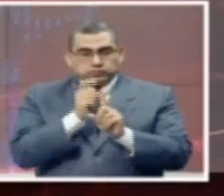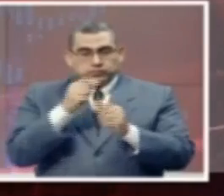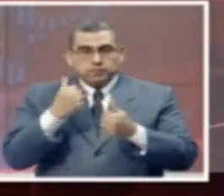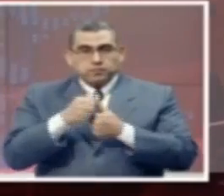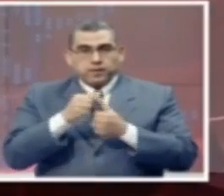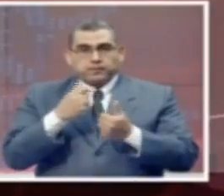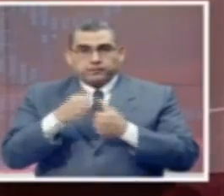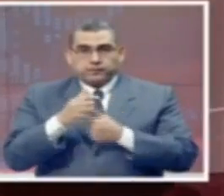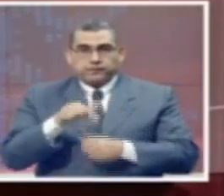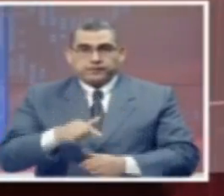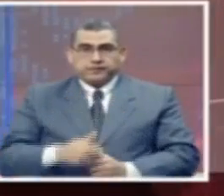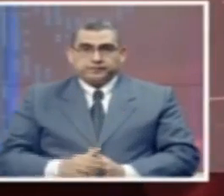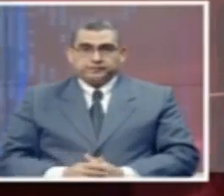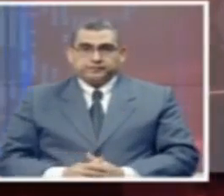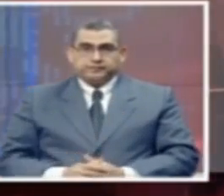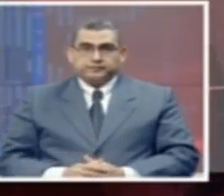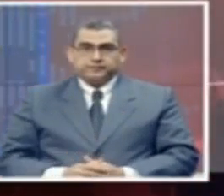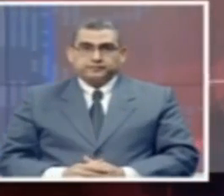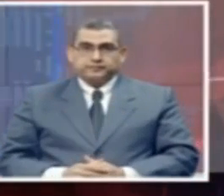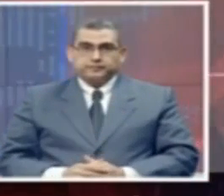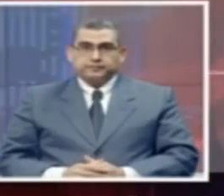منها.